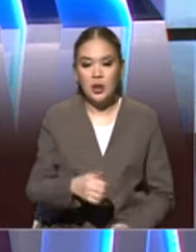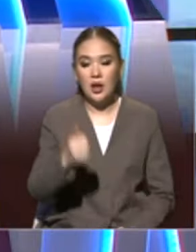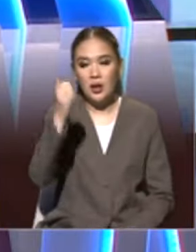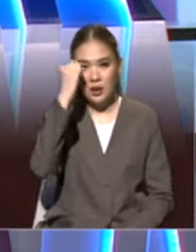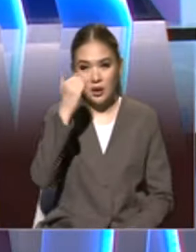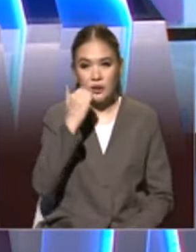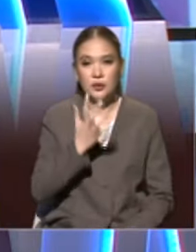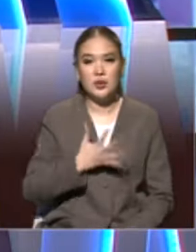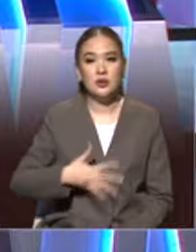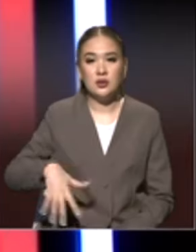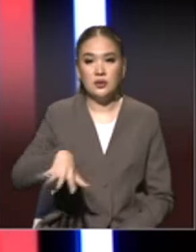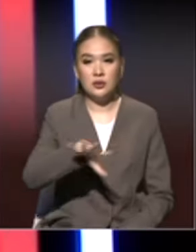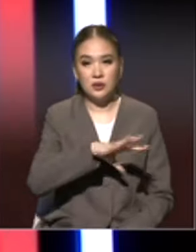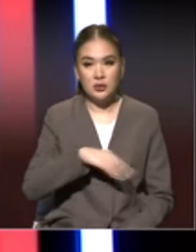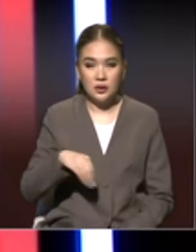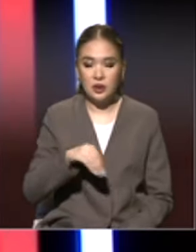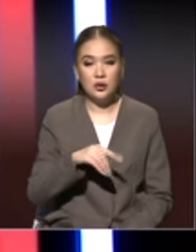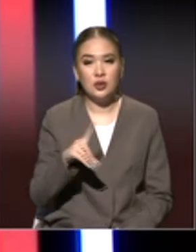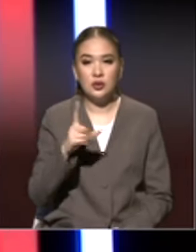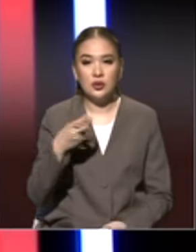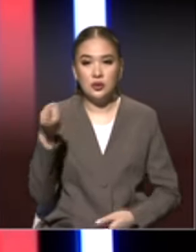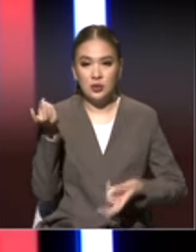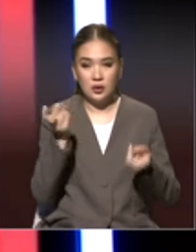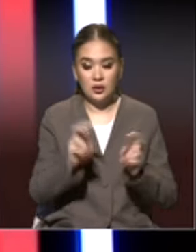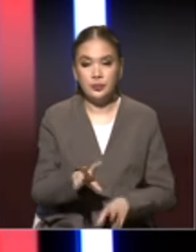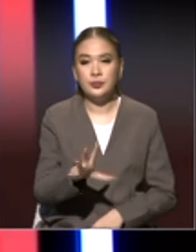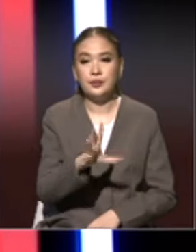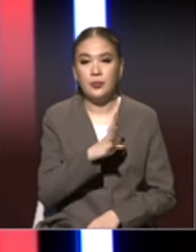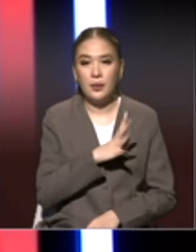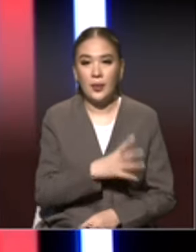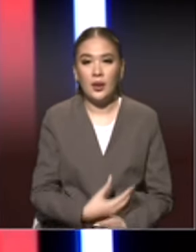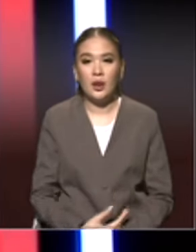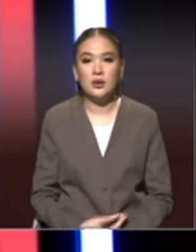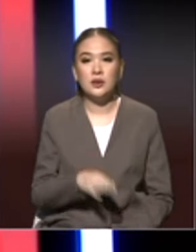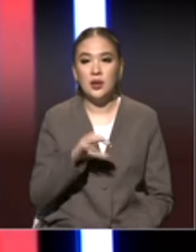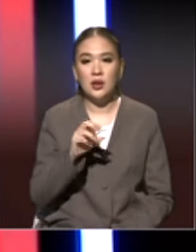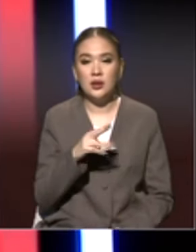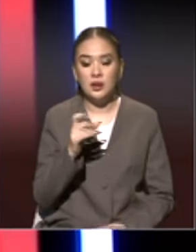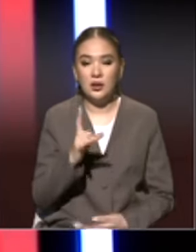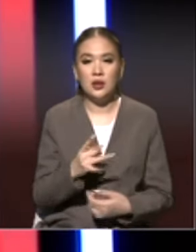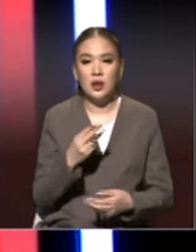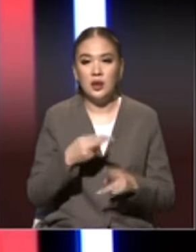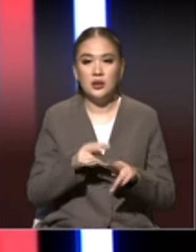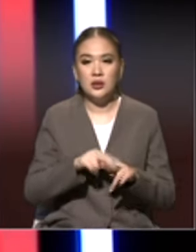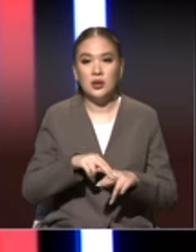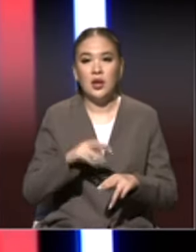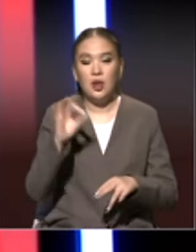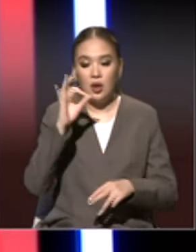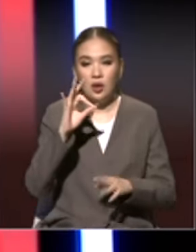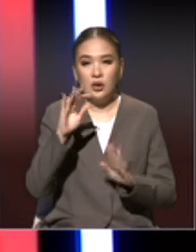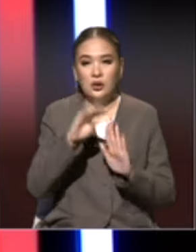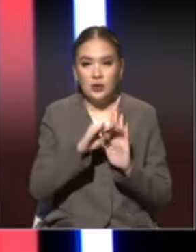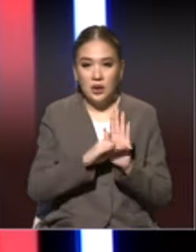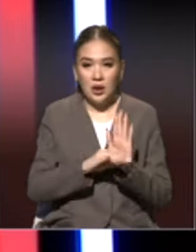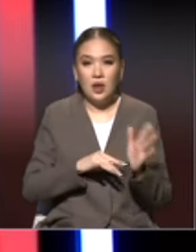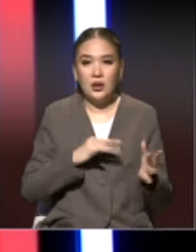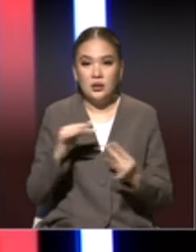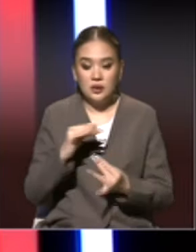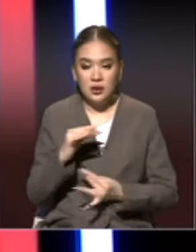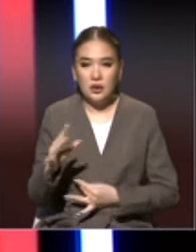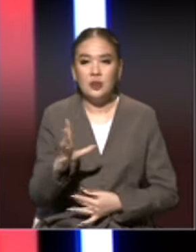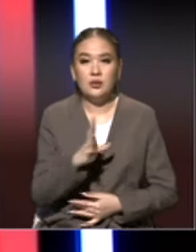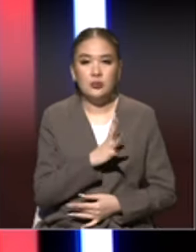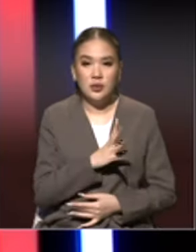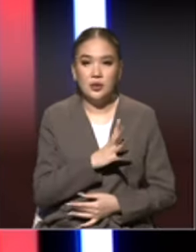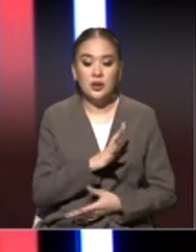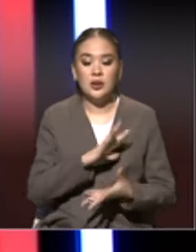спикерлер. Барлықтарыңызға уақыт тауып келгендеріңізге алғыс айтамыз. Тендердің жаңа тәртібі деген тақырып талқылап отырмыз ғой. Қалай айналдырып келген кезде